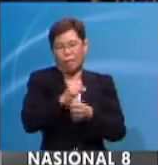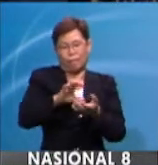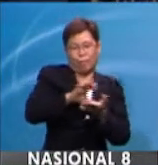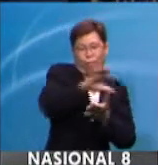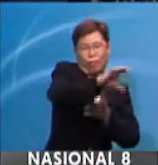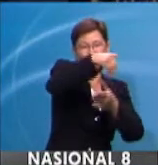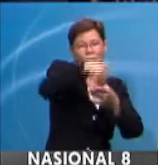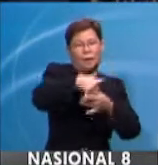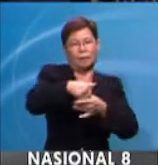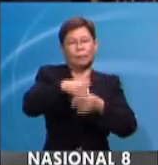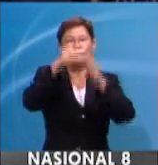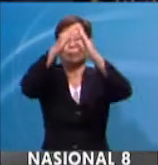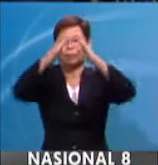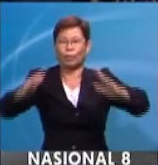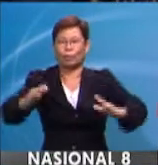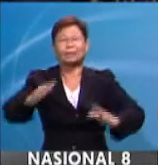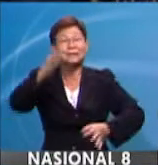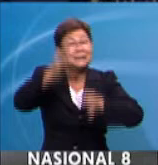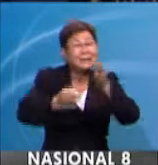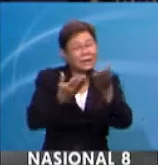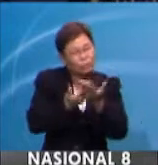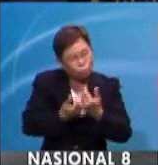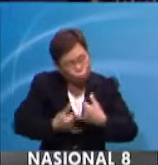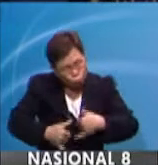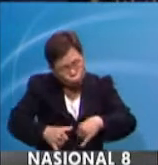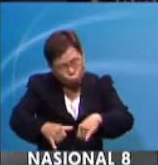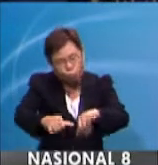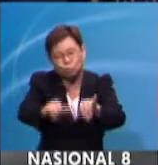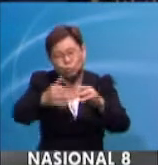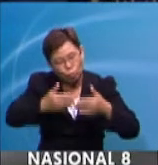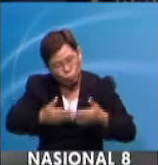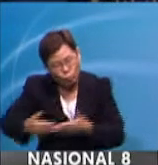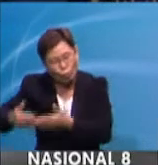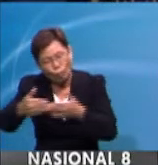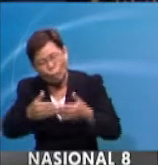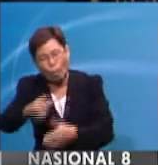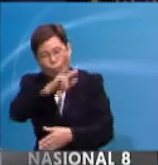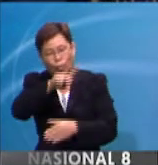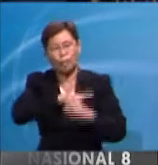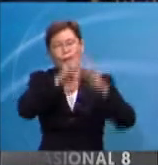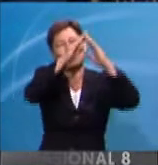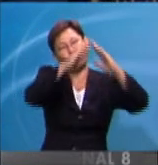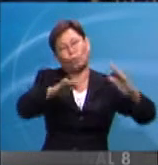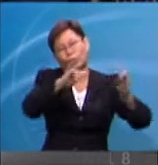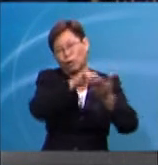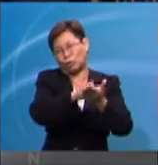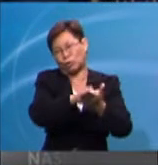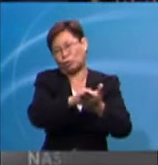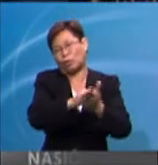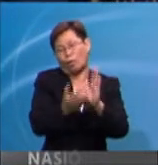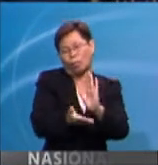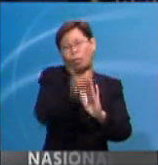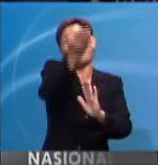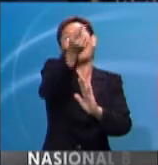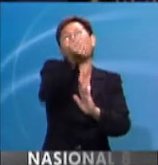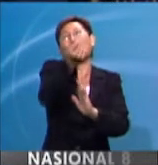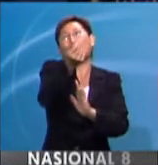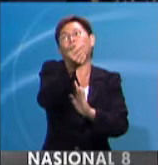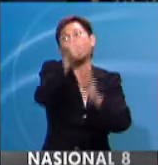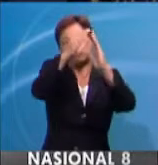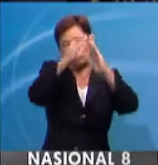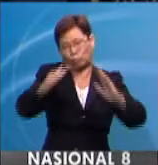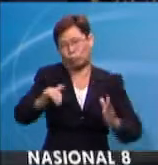Pelabuhan dalam sektor Perumahan jika betul sekali akan menyebabkan pemilik Hartono sewenang-wenangnya menaikkan harga